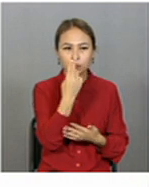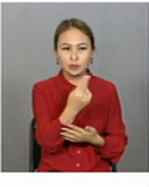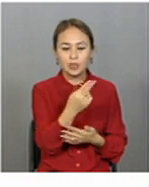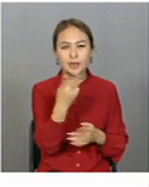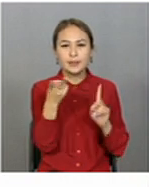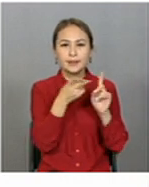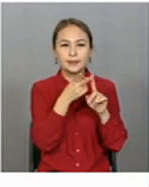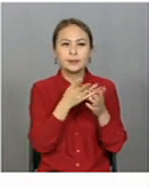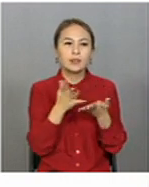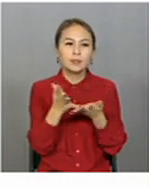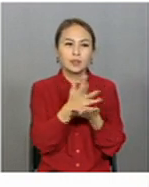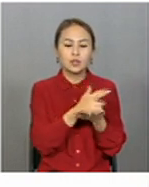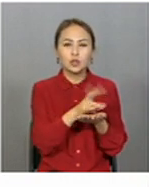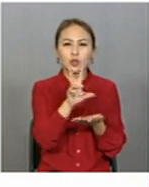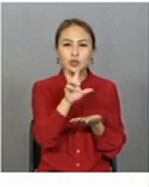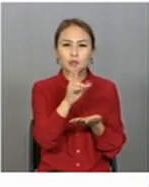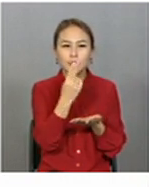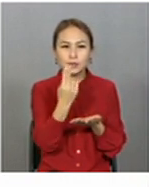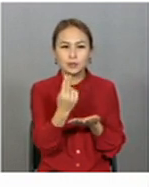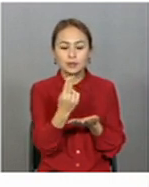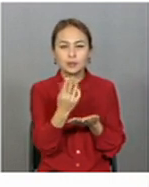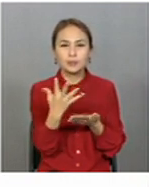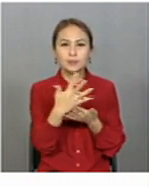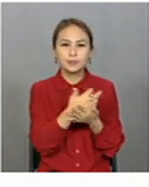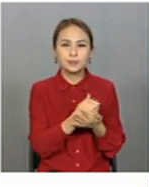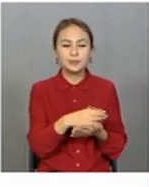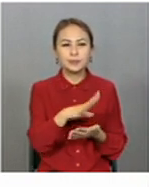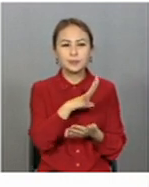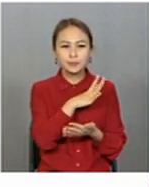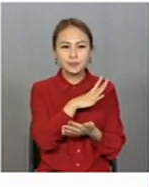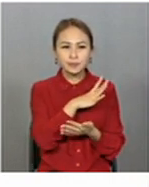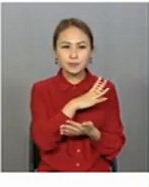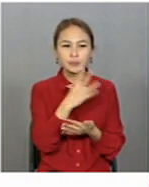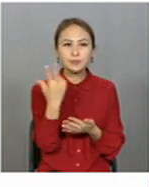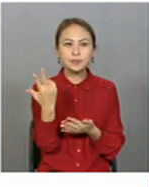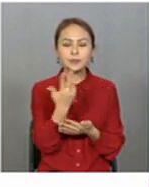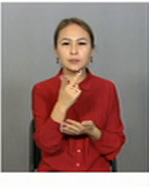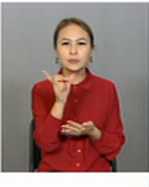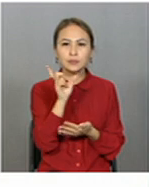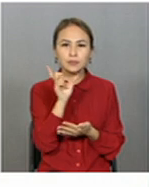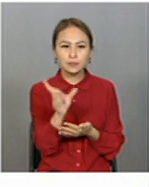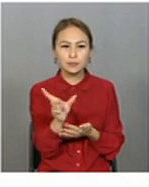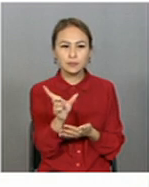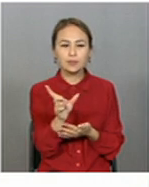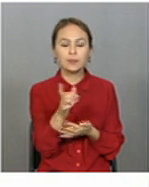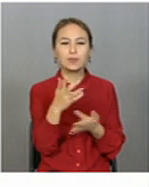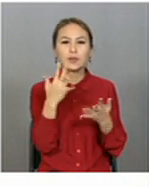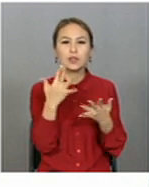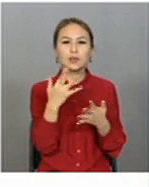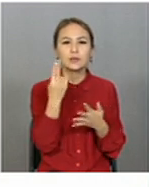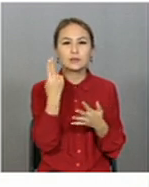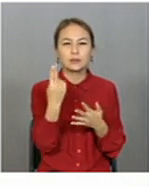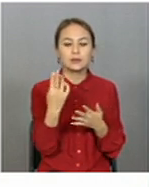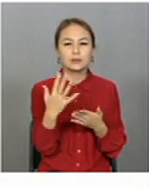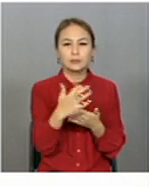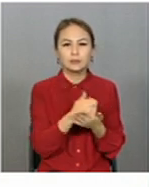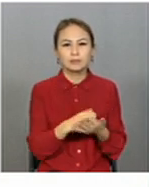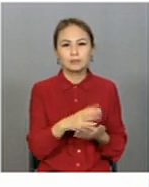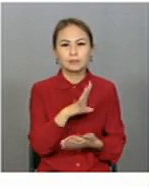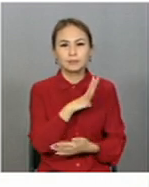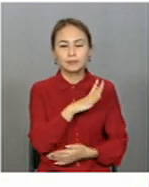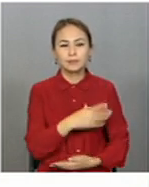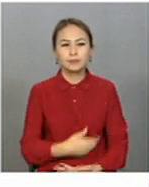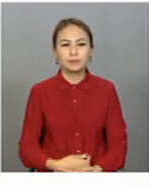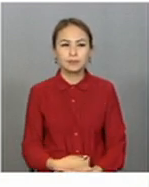2-ші егіз алқабынан 300 центнер астық жиналды. 3-ші егіз алқабынан неше центнер астық жиналғанын тауып